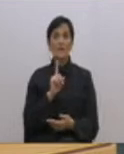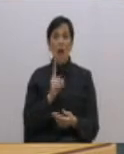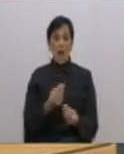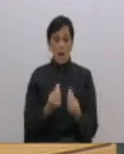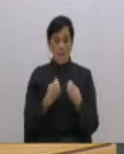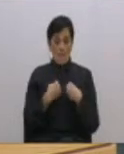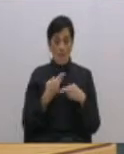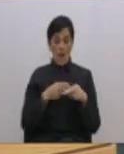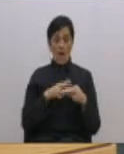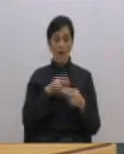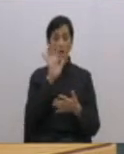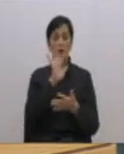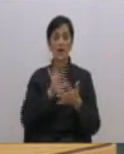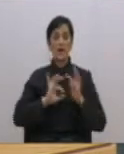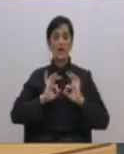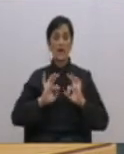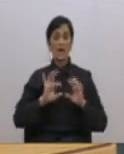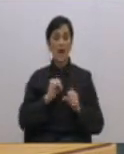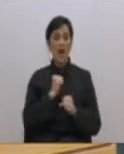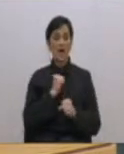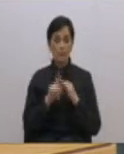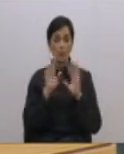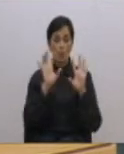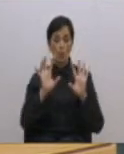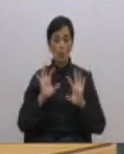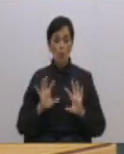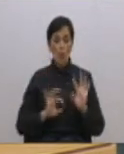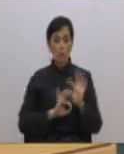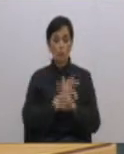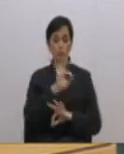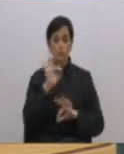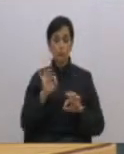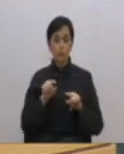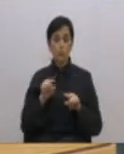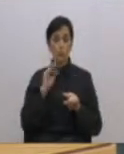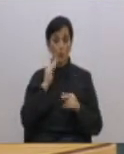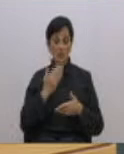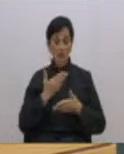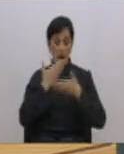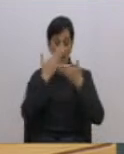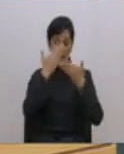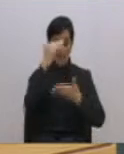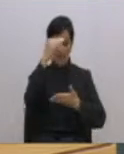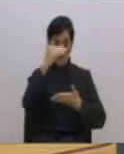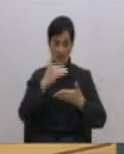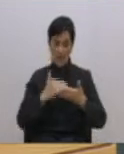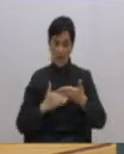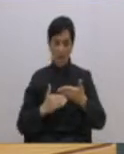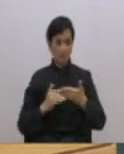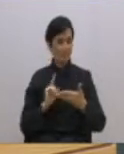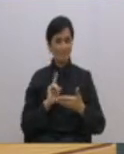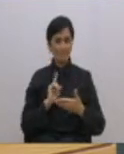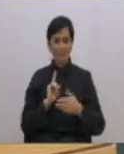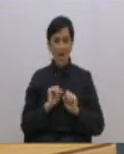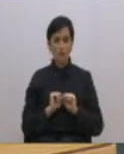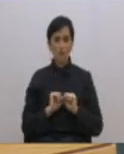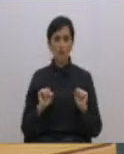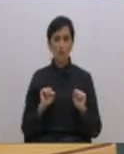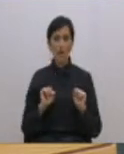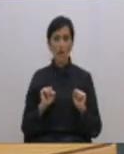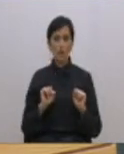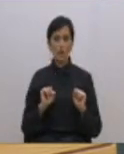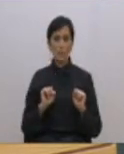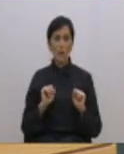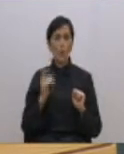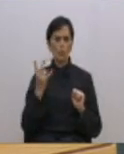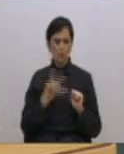ამ განცხადების გაკეთების საფუძველს. როდესაც გაეცნობი, არ შეიძლება არ